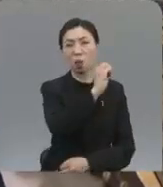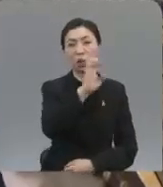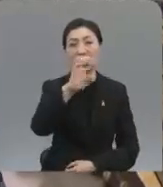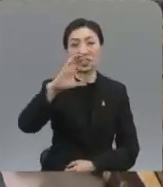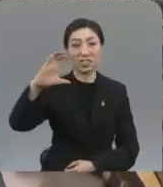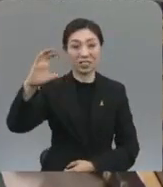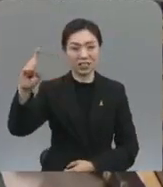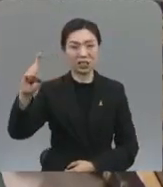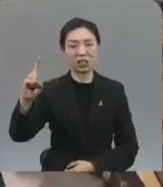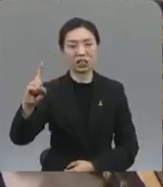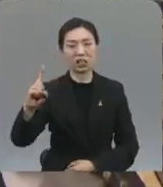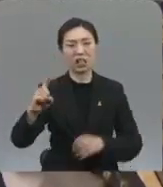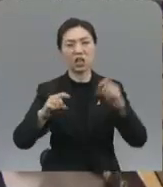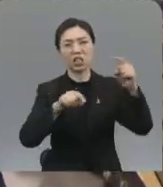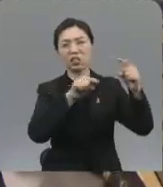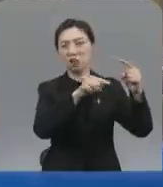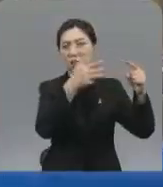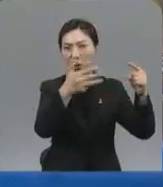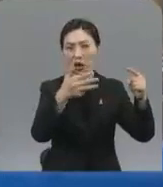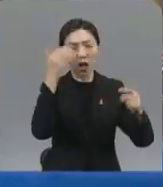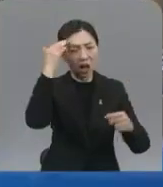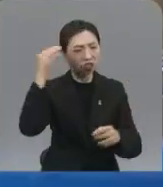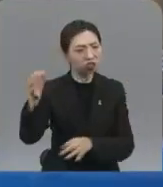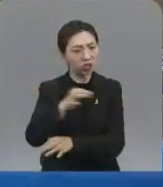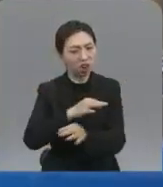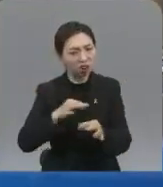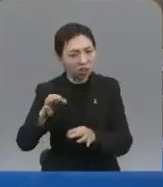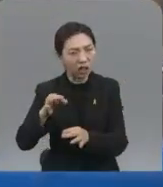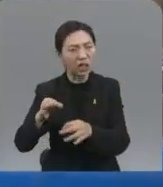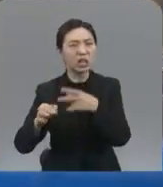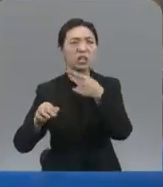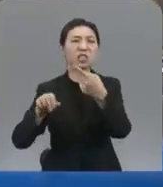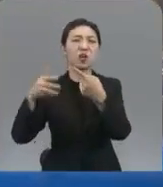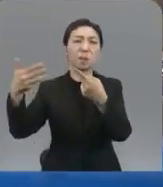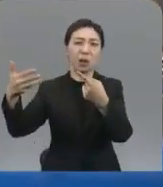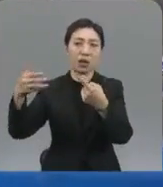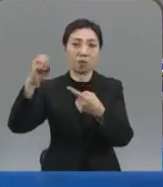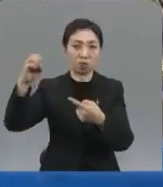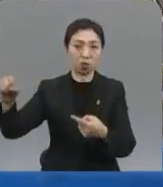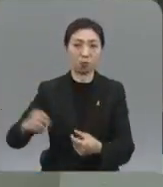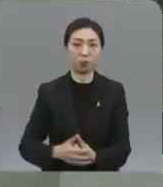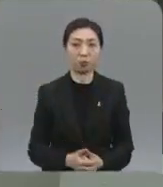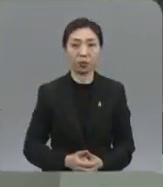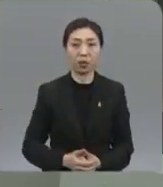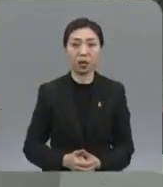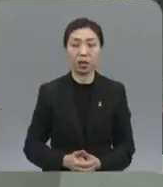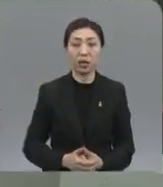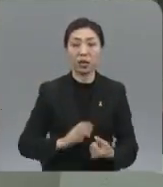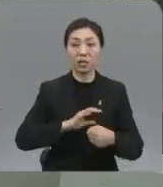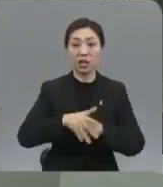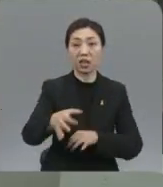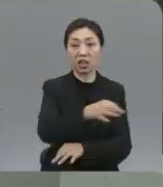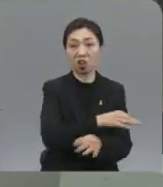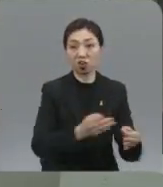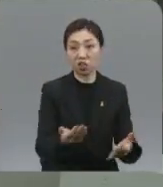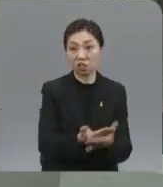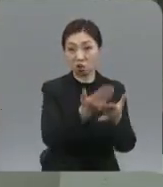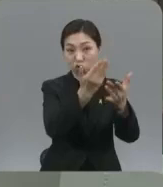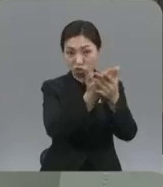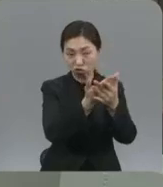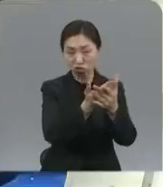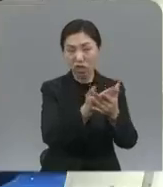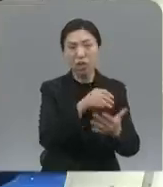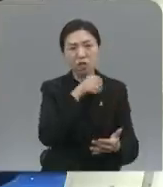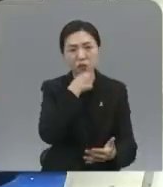0,1 point sa perspective mondiale pour la situation 2,8%, le taux de croissance dans 5 ans s'est élevé à